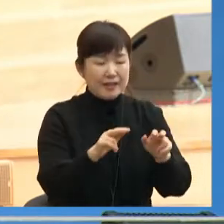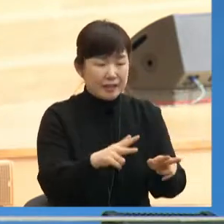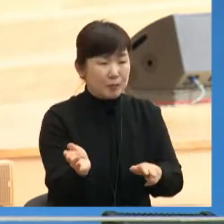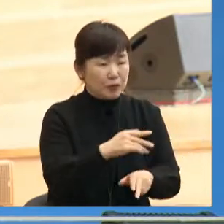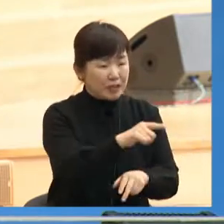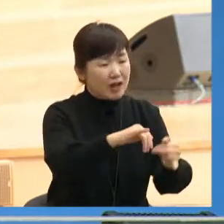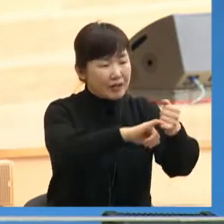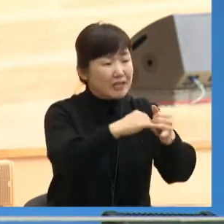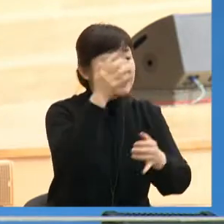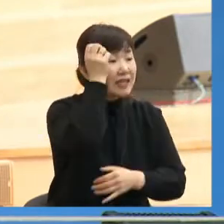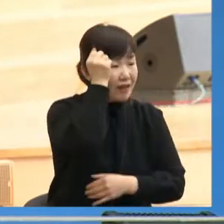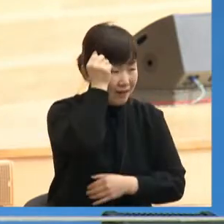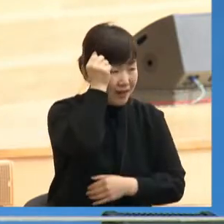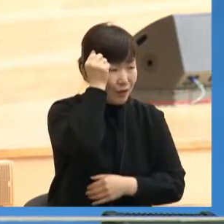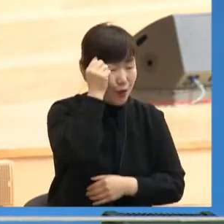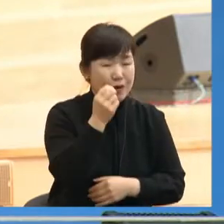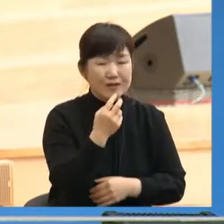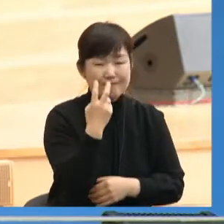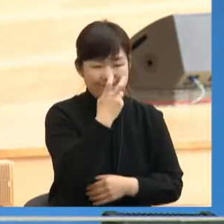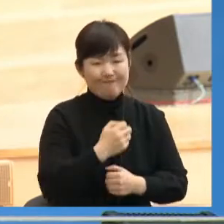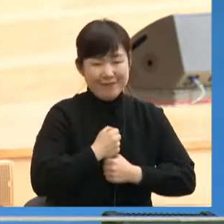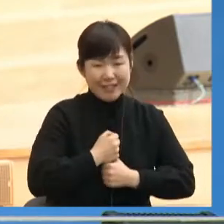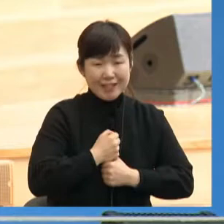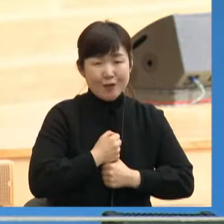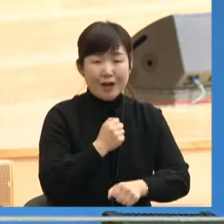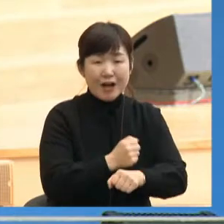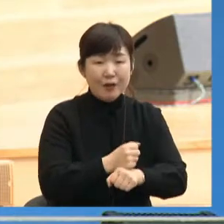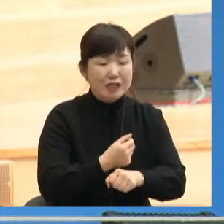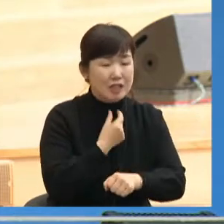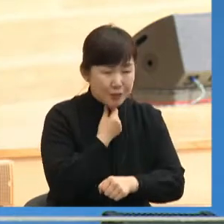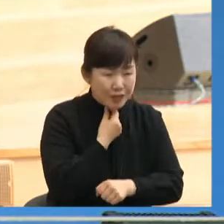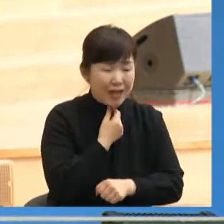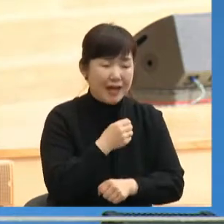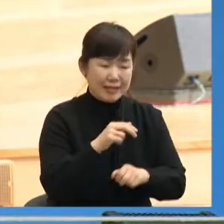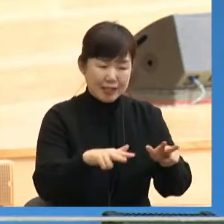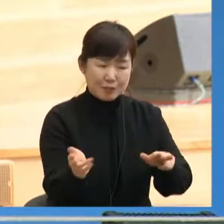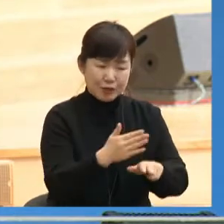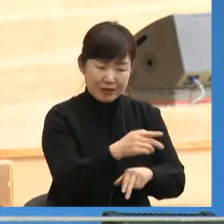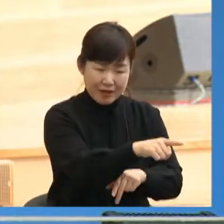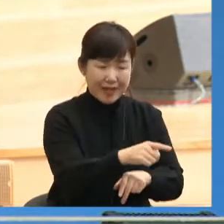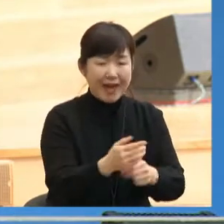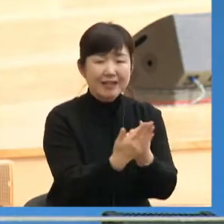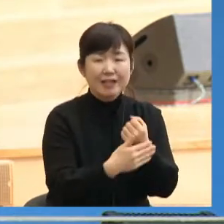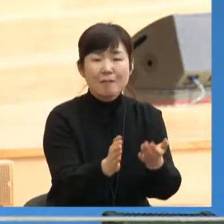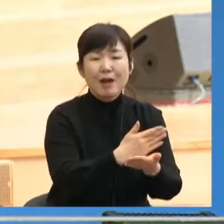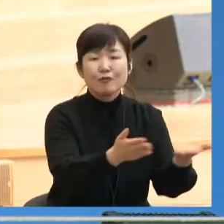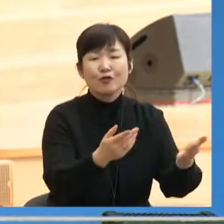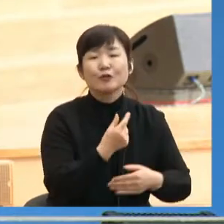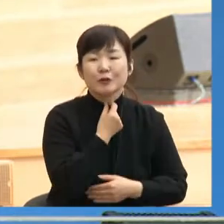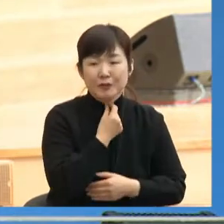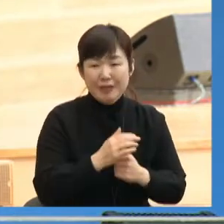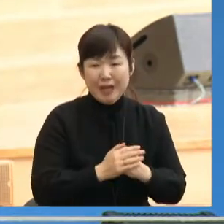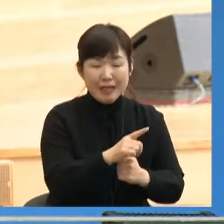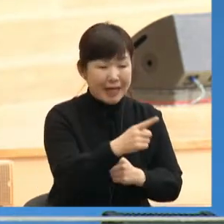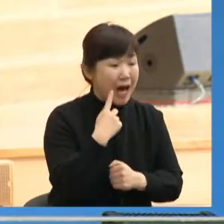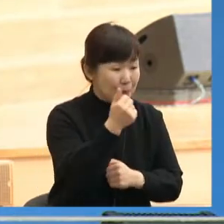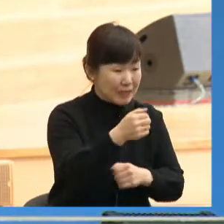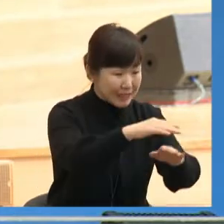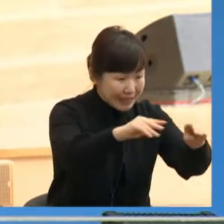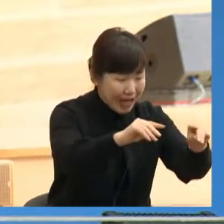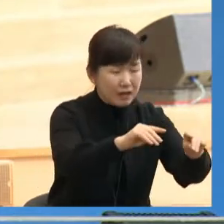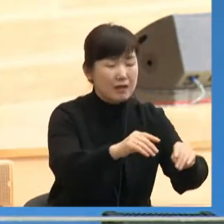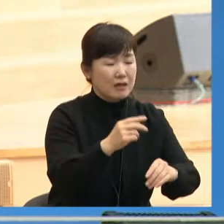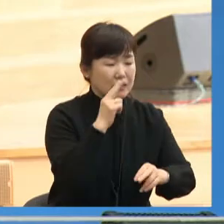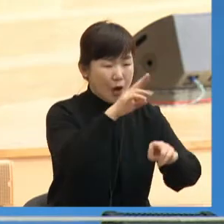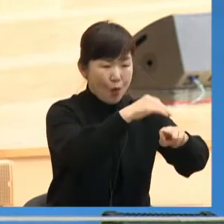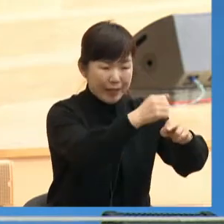그 언약을 기억하고 지키려고 하는데 내가 지금부터 너에게 은총을 베풀려고 한다. 너희 아버지 땅과 사울에게